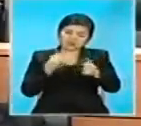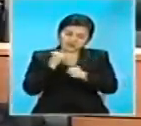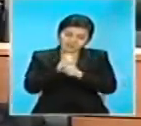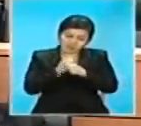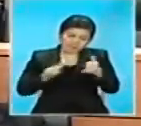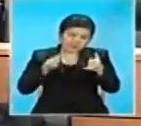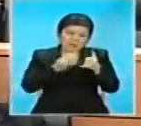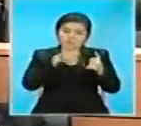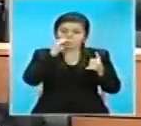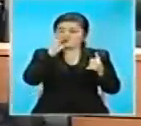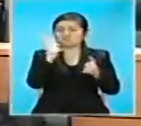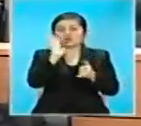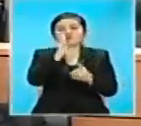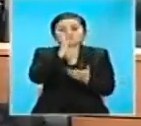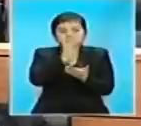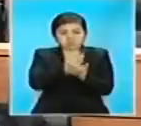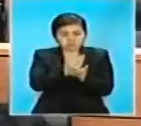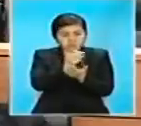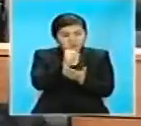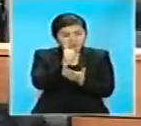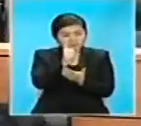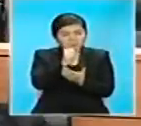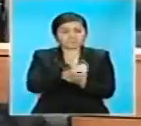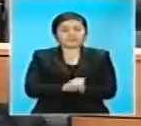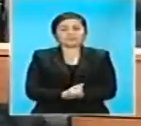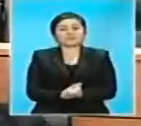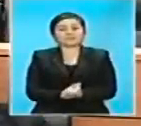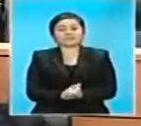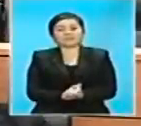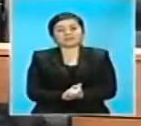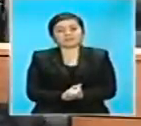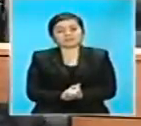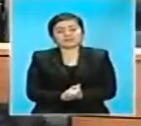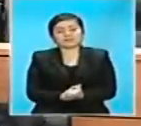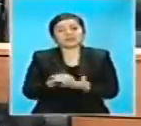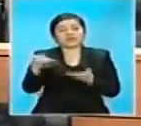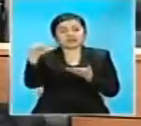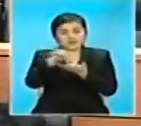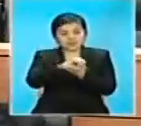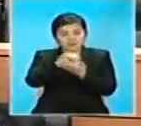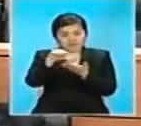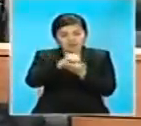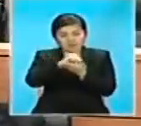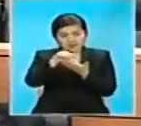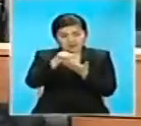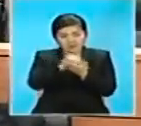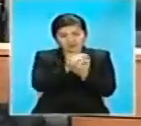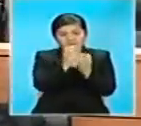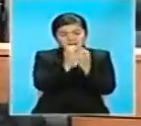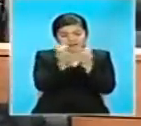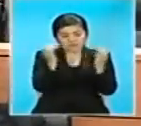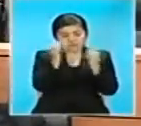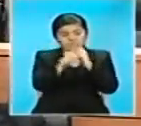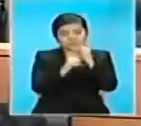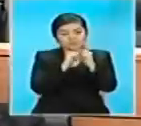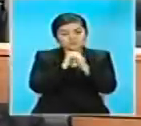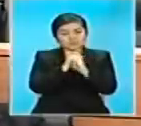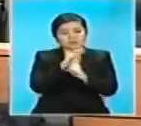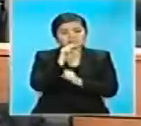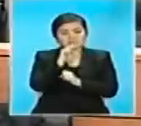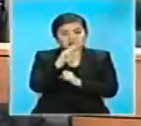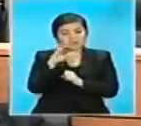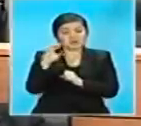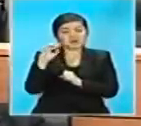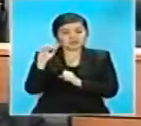เลิกพูดได้แล้วนะครับฉะนั้นแล้วในการแก้ไขนะครับรัฐธรรมนูญฉบับปี2550